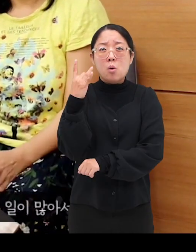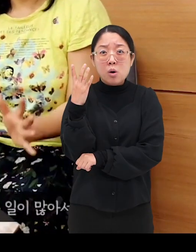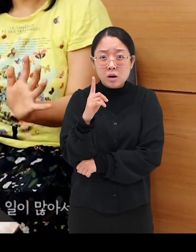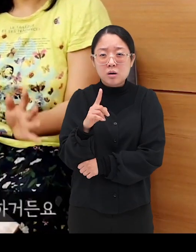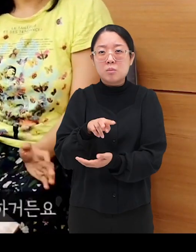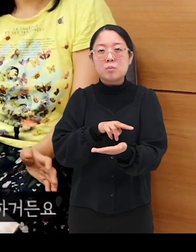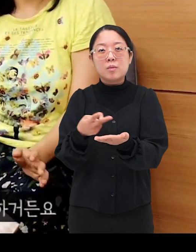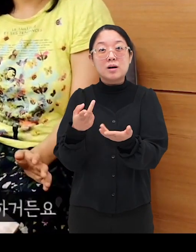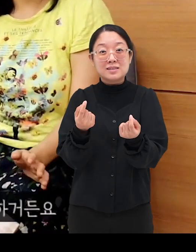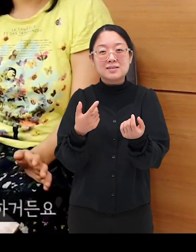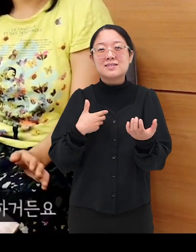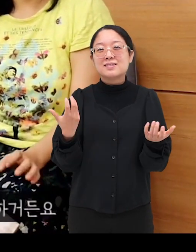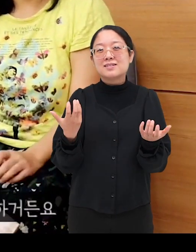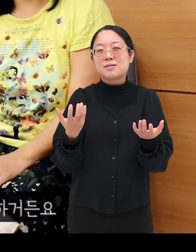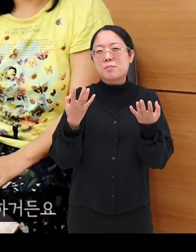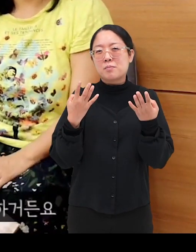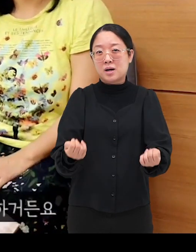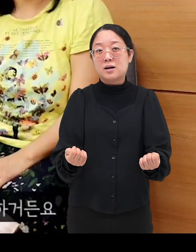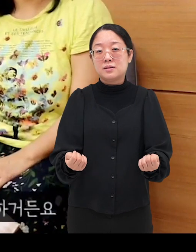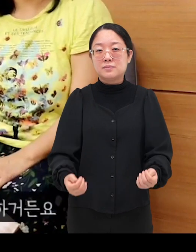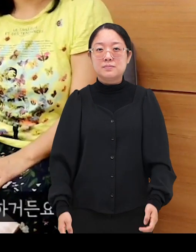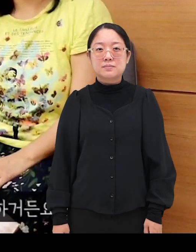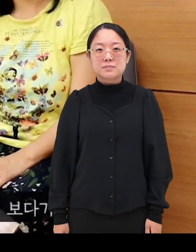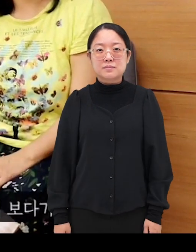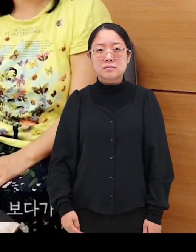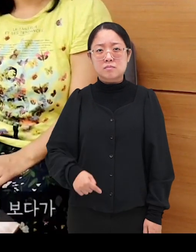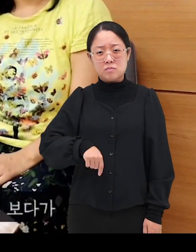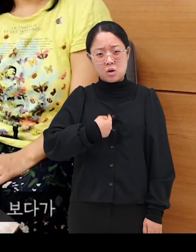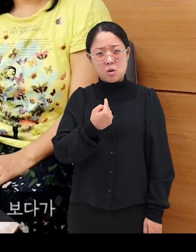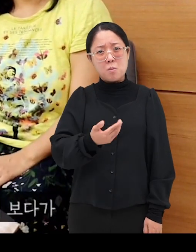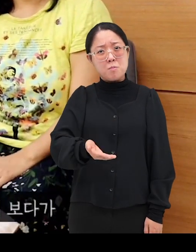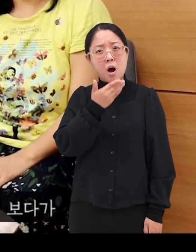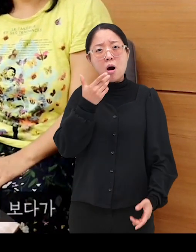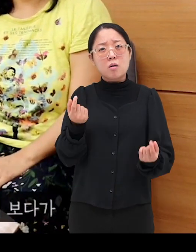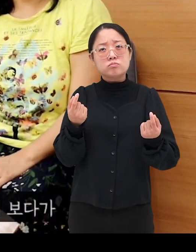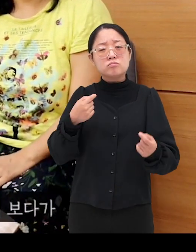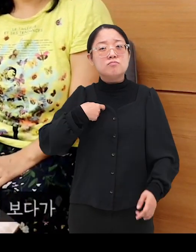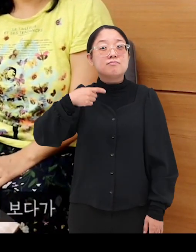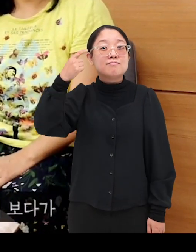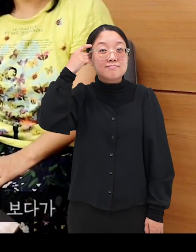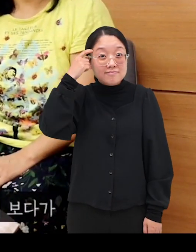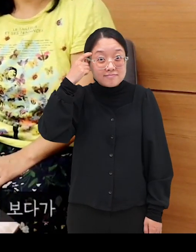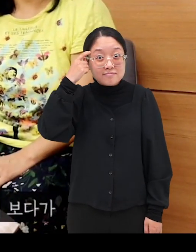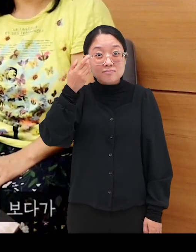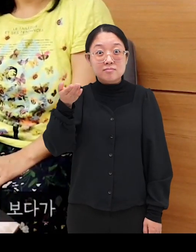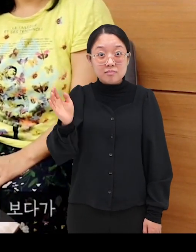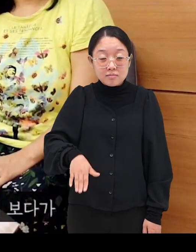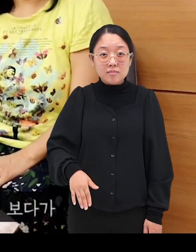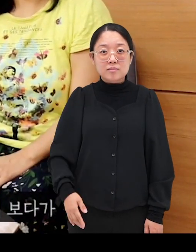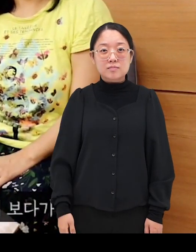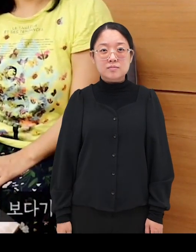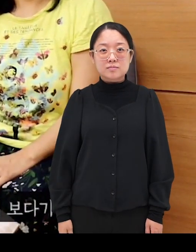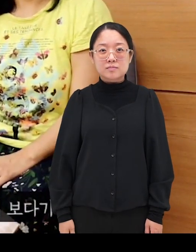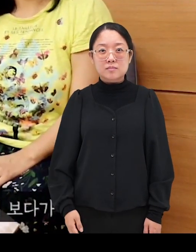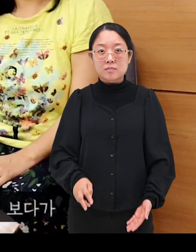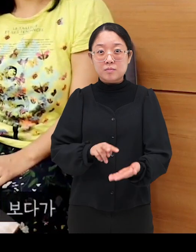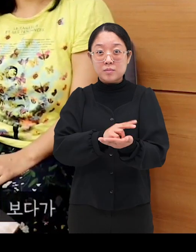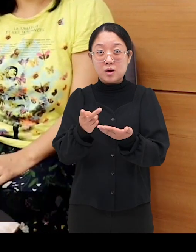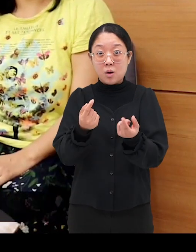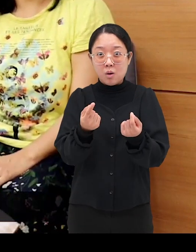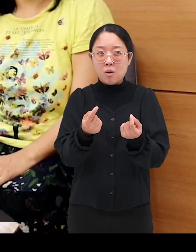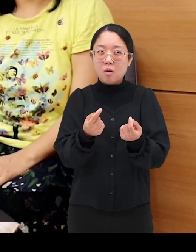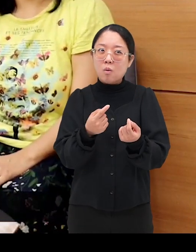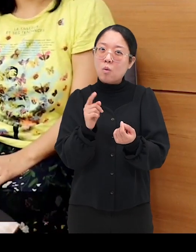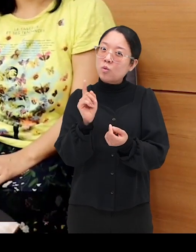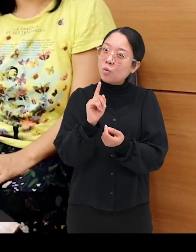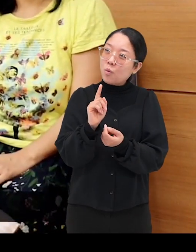많아가지고 원래도 업무 안에서 이제 번역 같은 거 되게 많이 하거든요. 그래서 좀 혼자서 할 수 있는 일 그런 거 생각해보다가 번역 같은